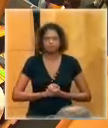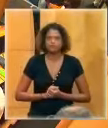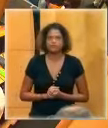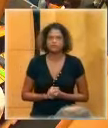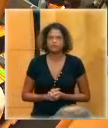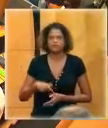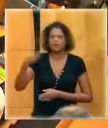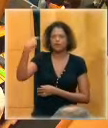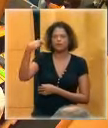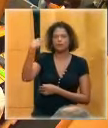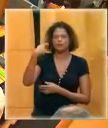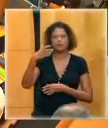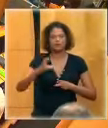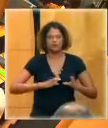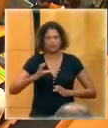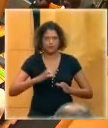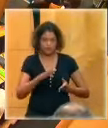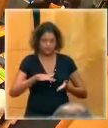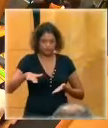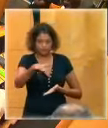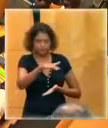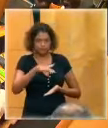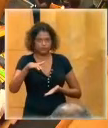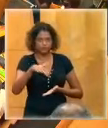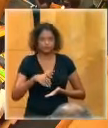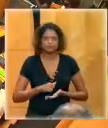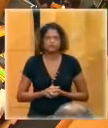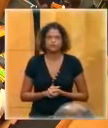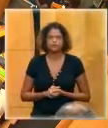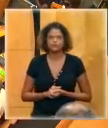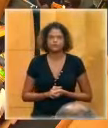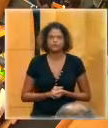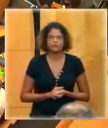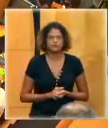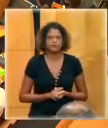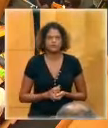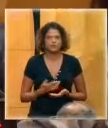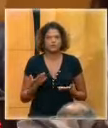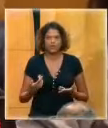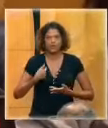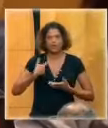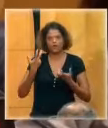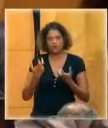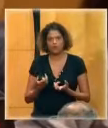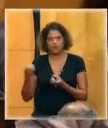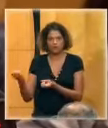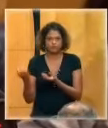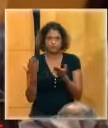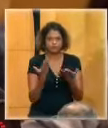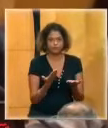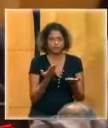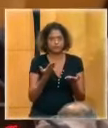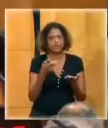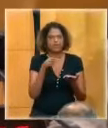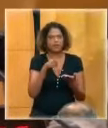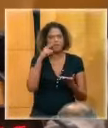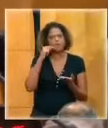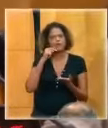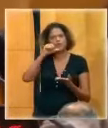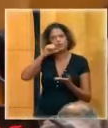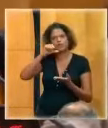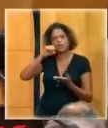Cher président, chers collègues, nous souhaitons présenter monsieur Lucien Salibert. Très